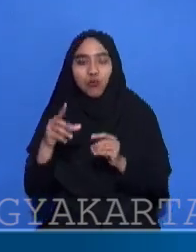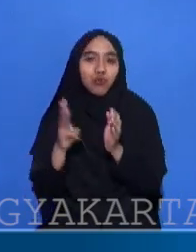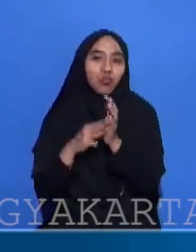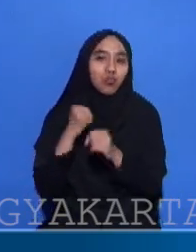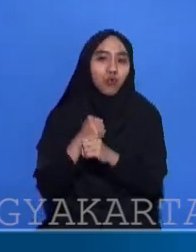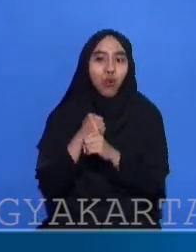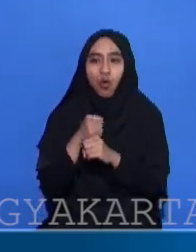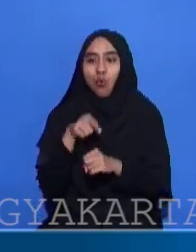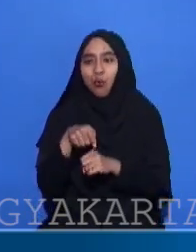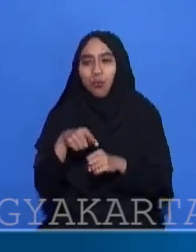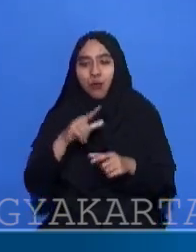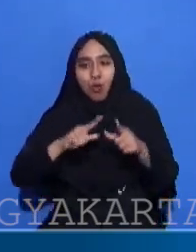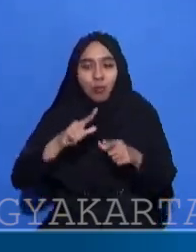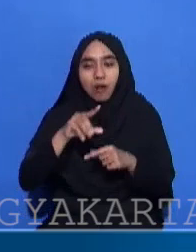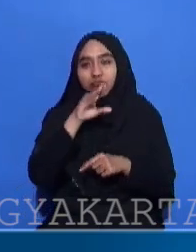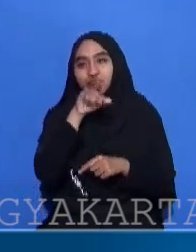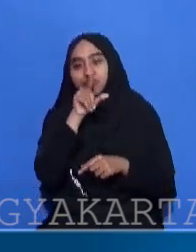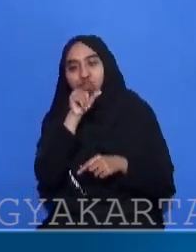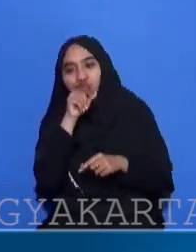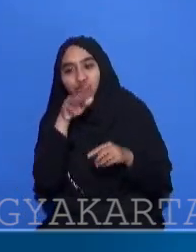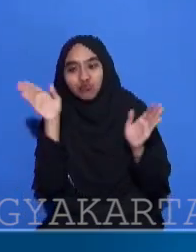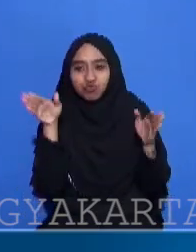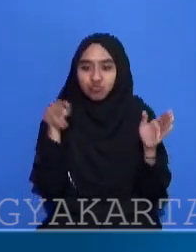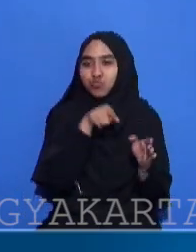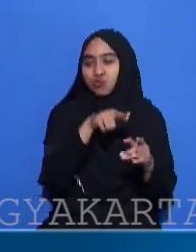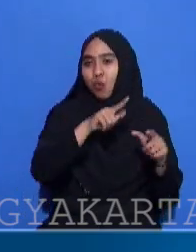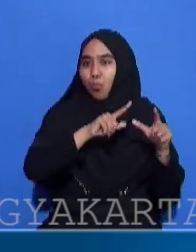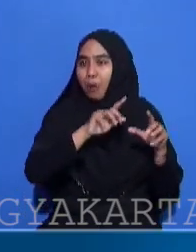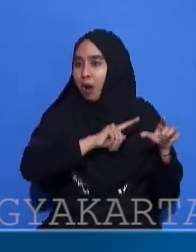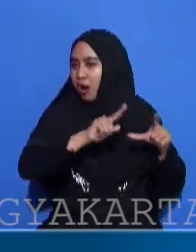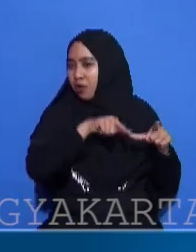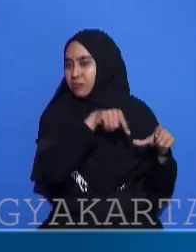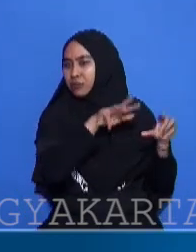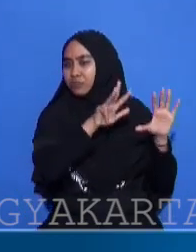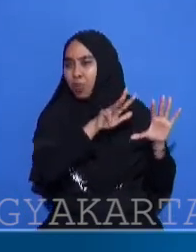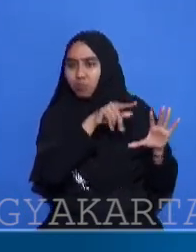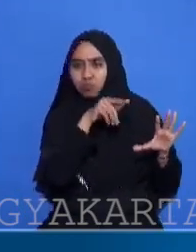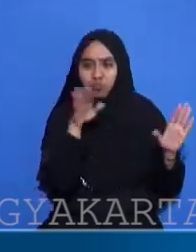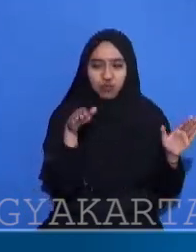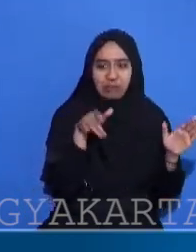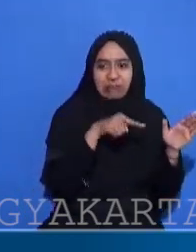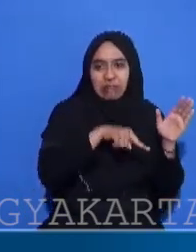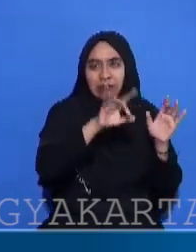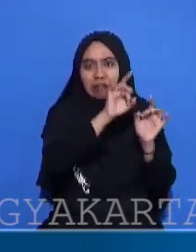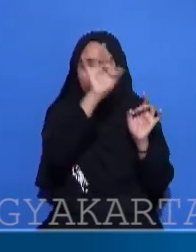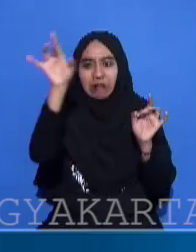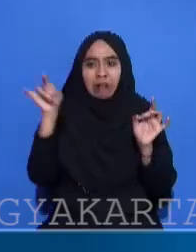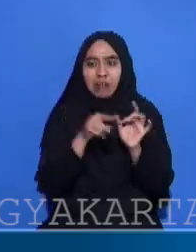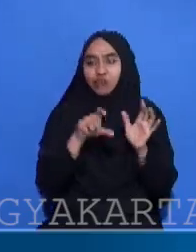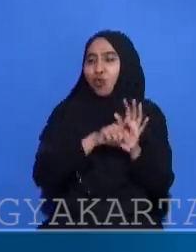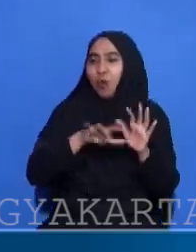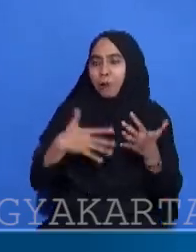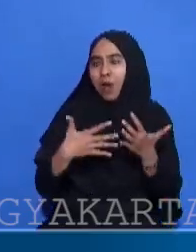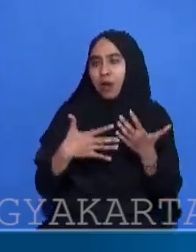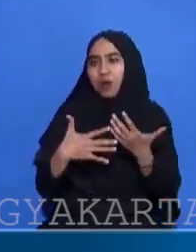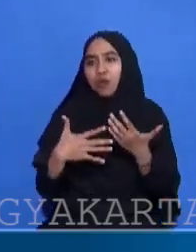lomba burung berkicau mempertandingkan 9 kelas diikuti pecinta burung dari berbagai daerah seperti Purworejo Magelang